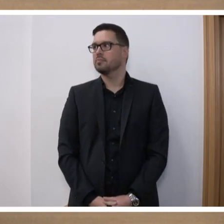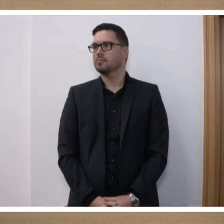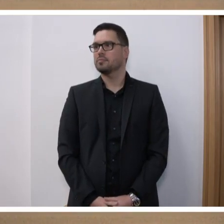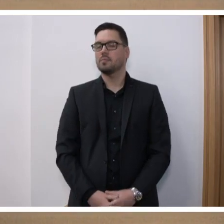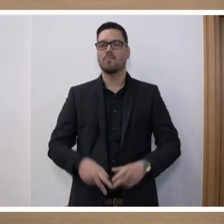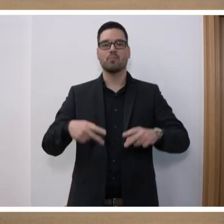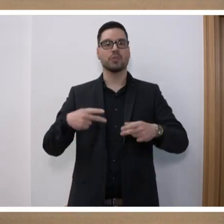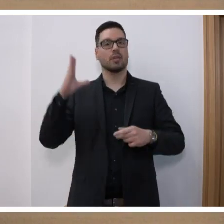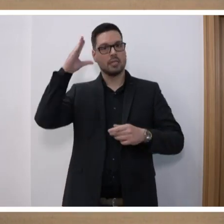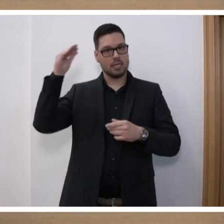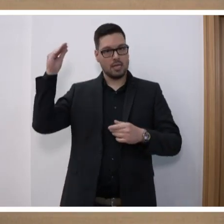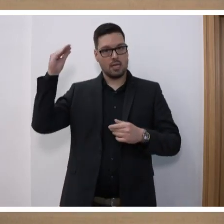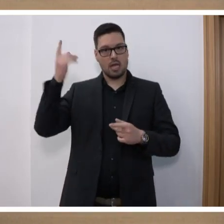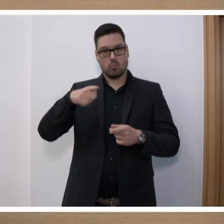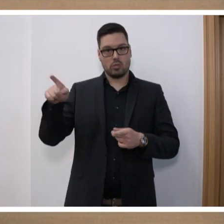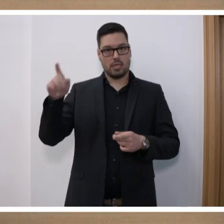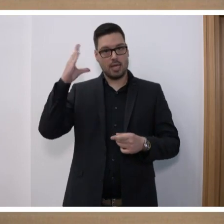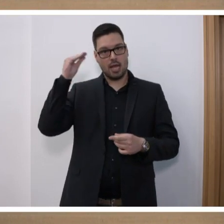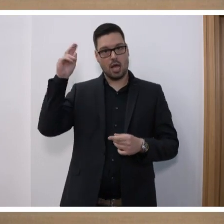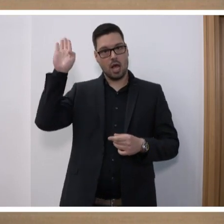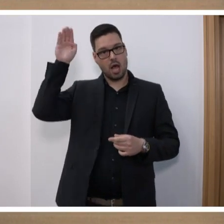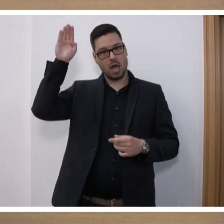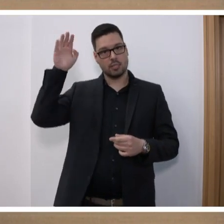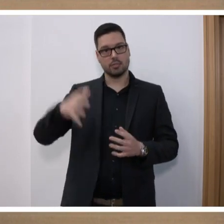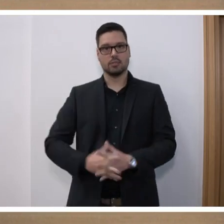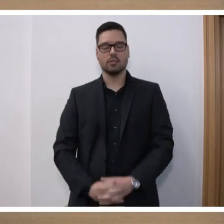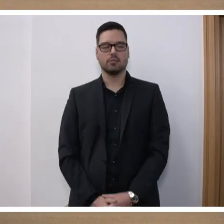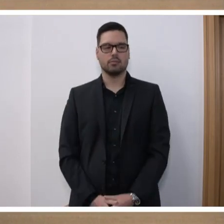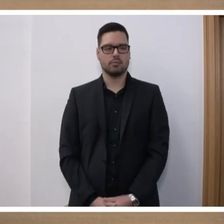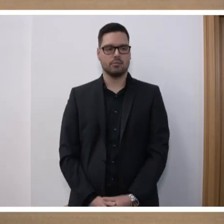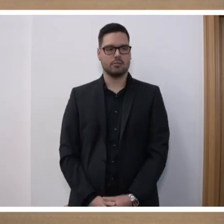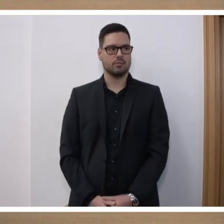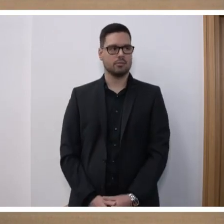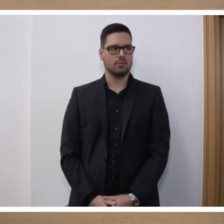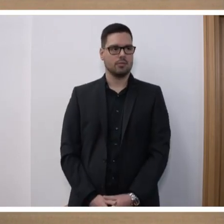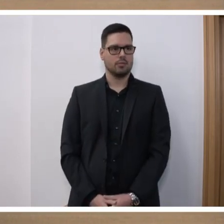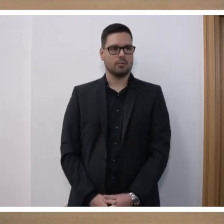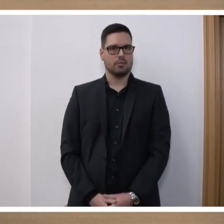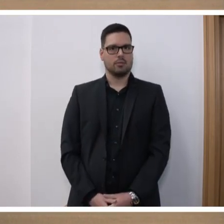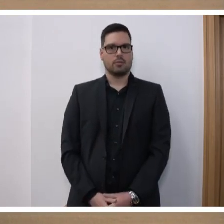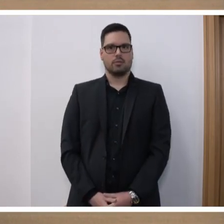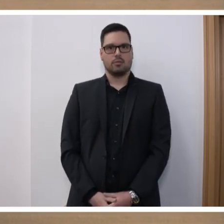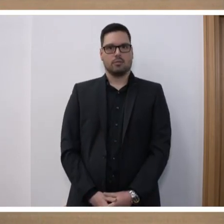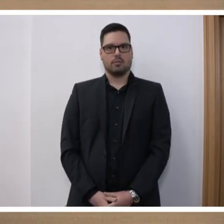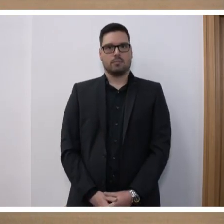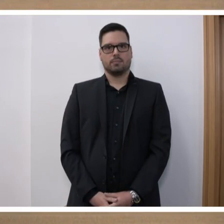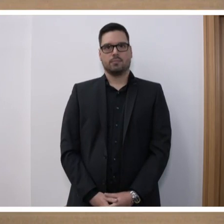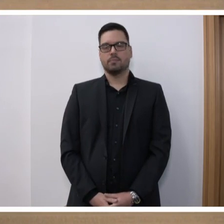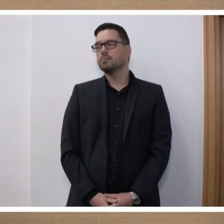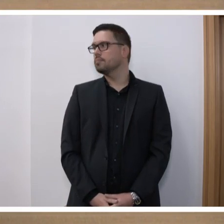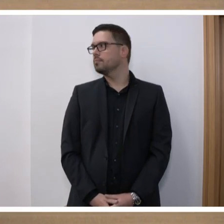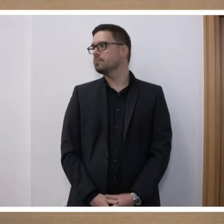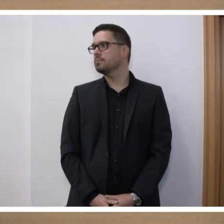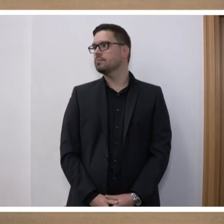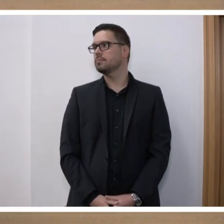Herr Abgeordneter Haas, wünschen Sie noch das Wort dazu? Bitte, das Saalmikro kommt von der Seite.